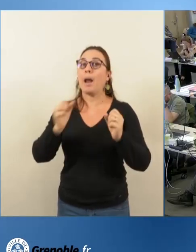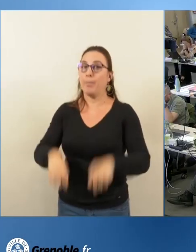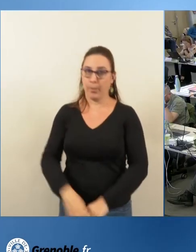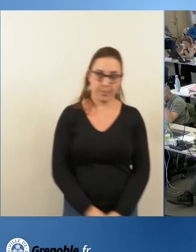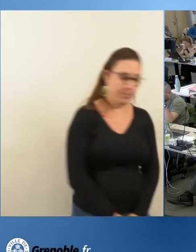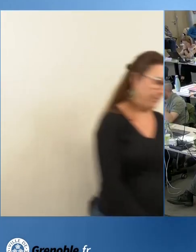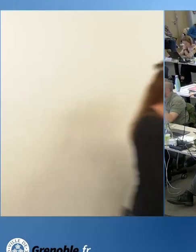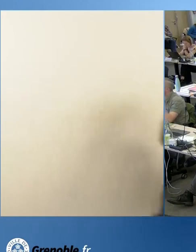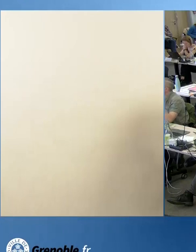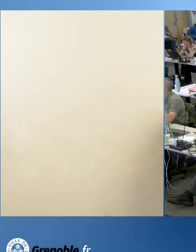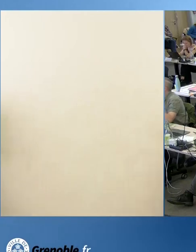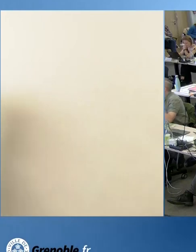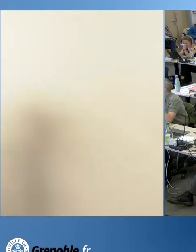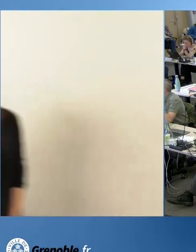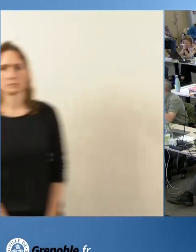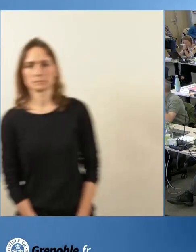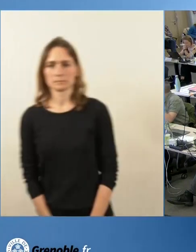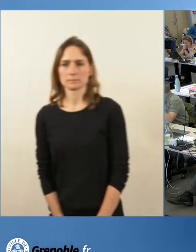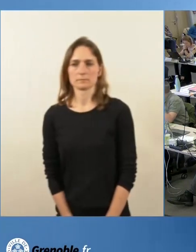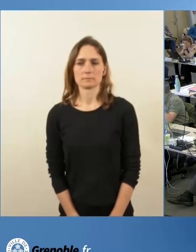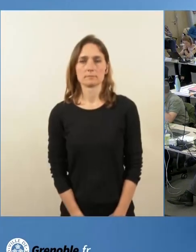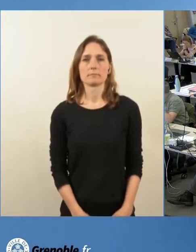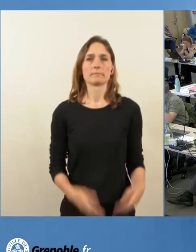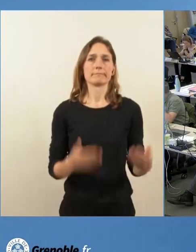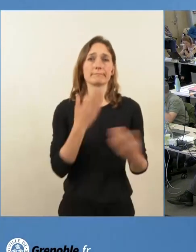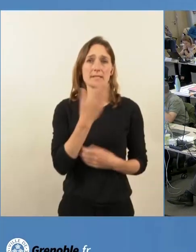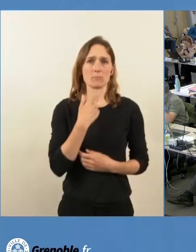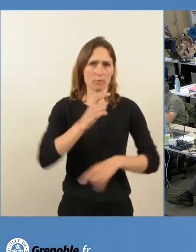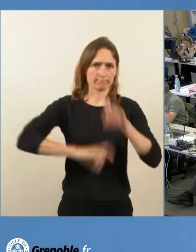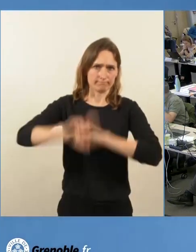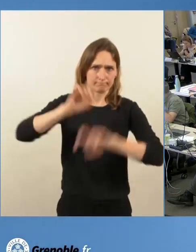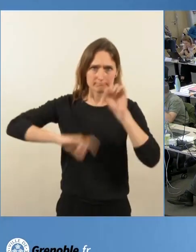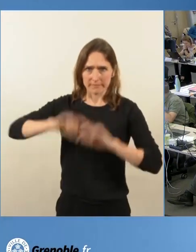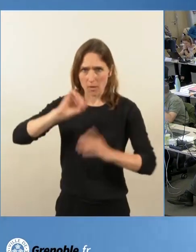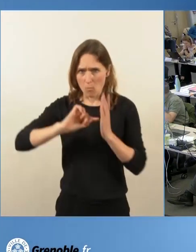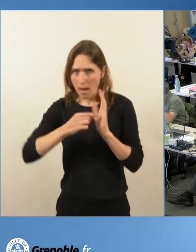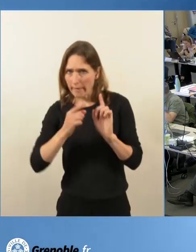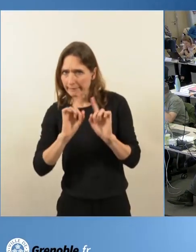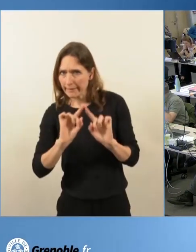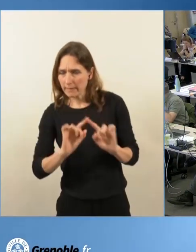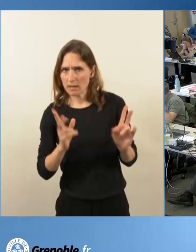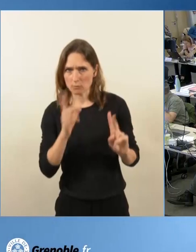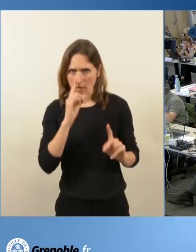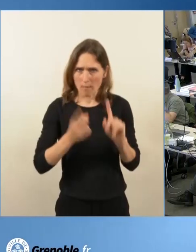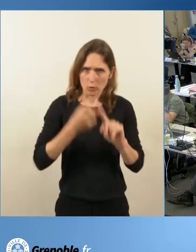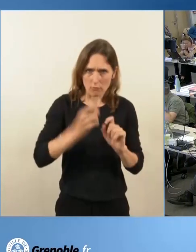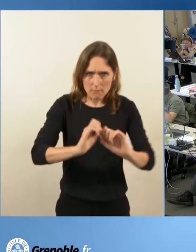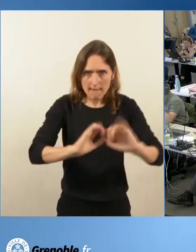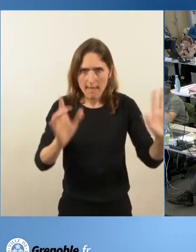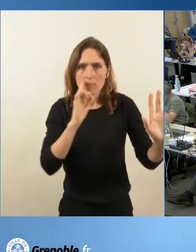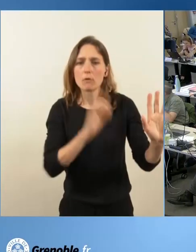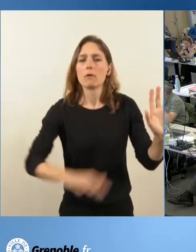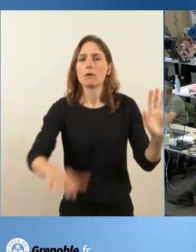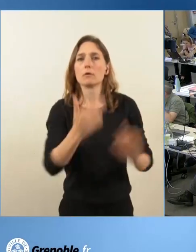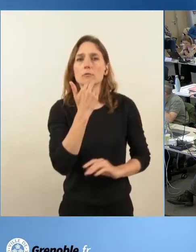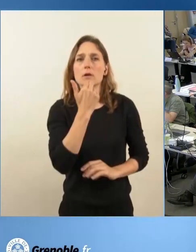merci je vais revenir sur un certain point de détails parce que il me semble important de clarifier auprès des usagers